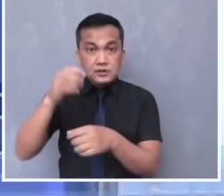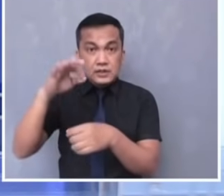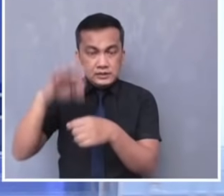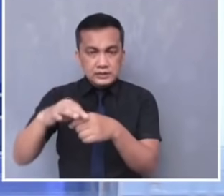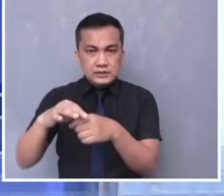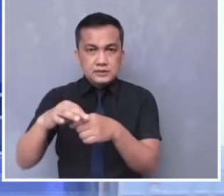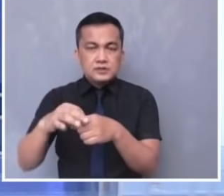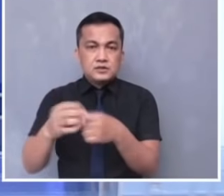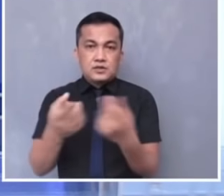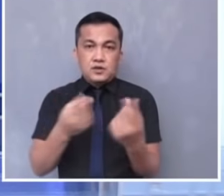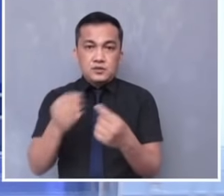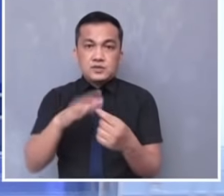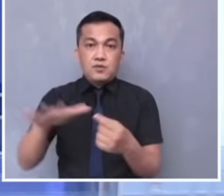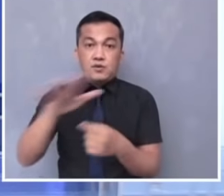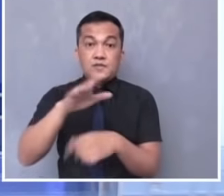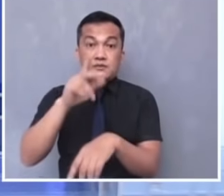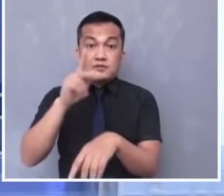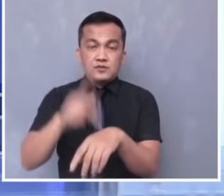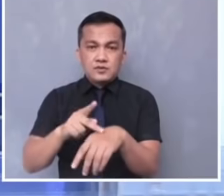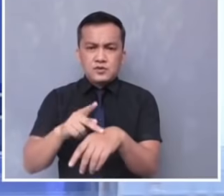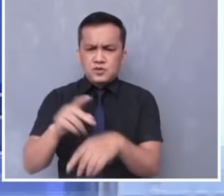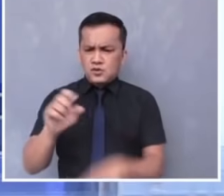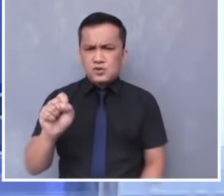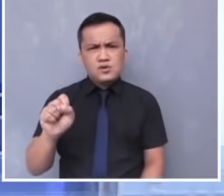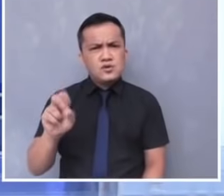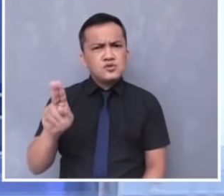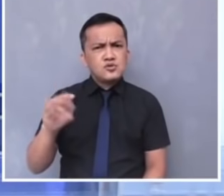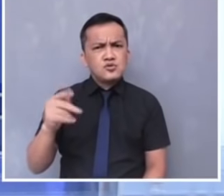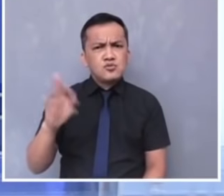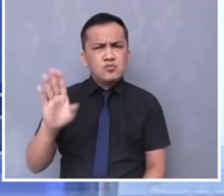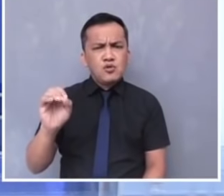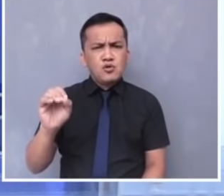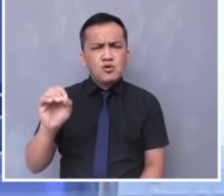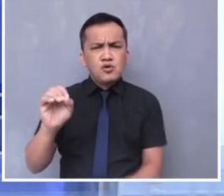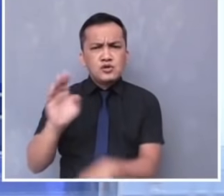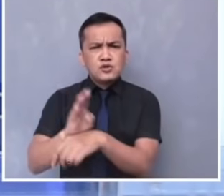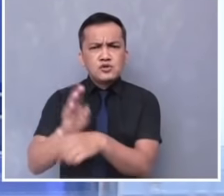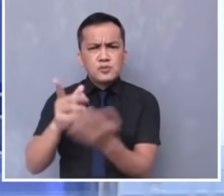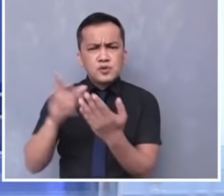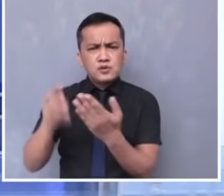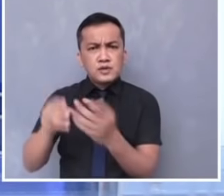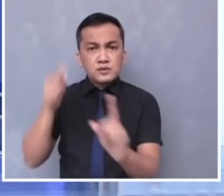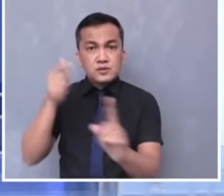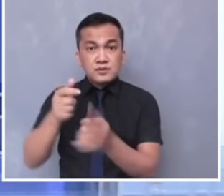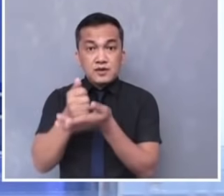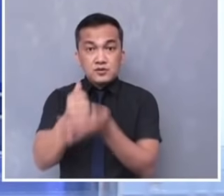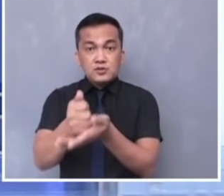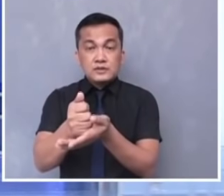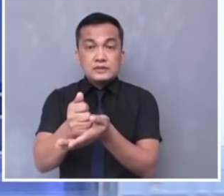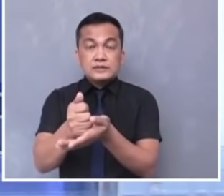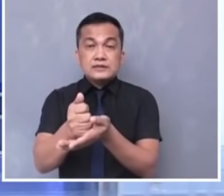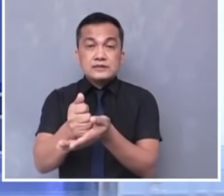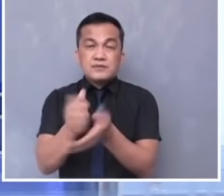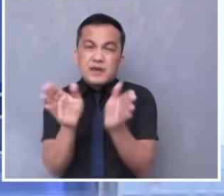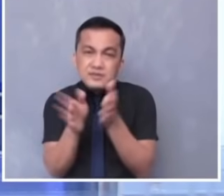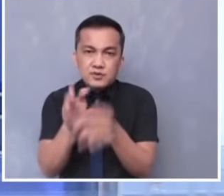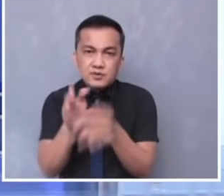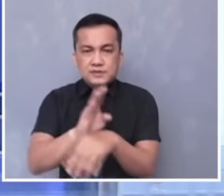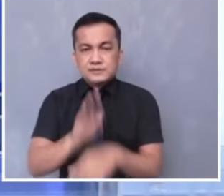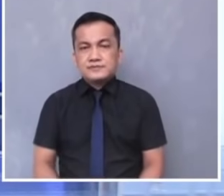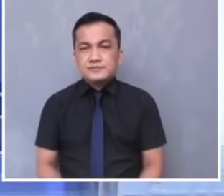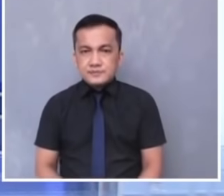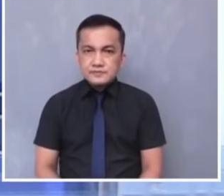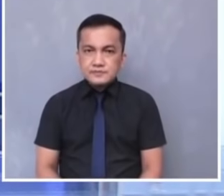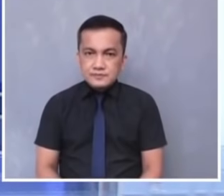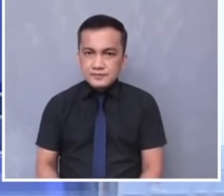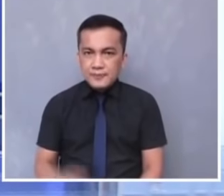buong bansa ang Sugbo Negosyo Program na layong makatulong sa mga maliliit na negosyo. Nagpapatrol,